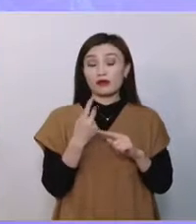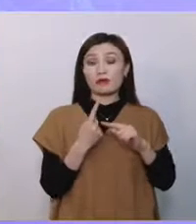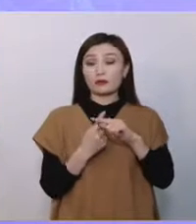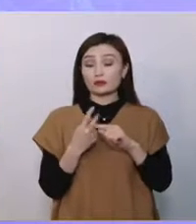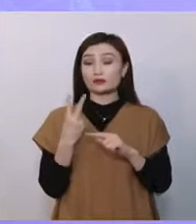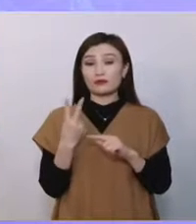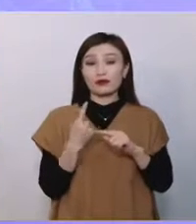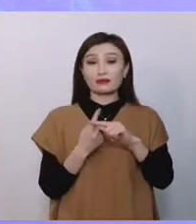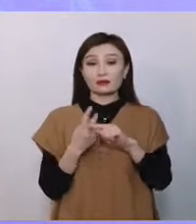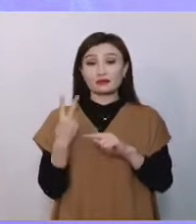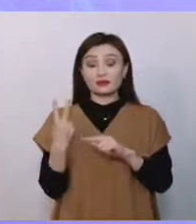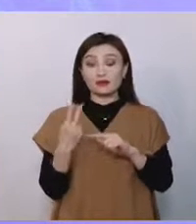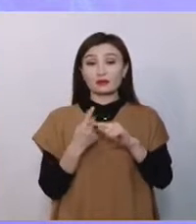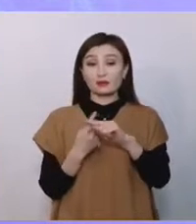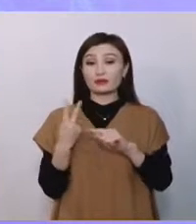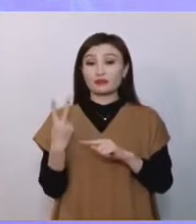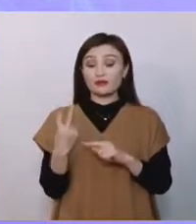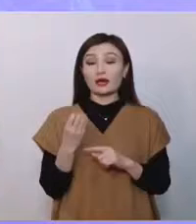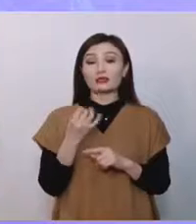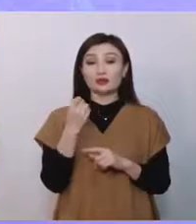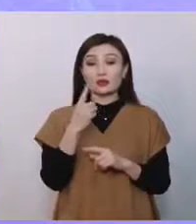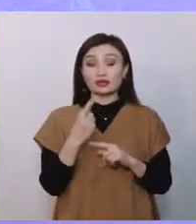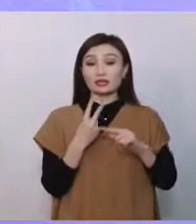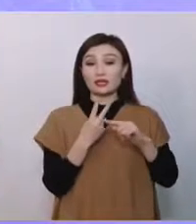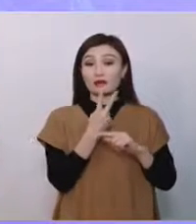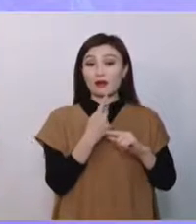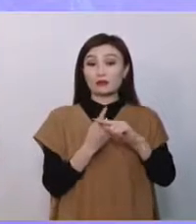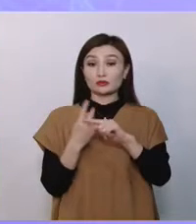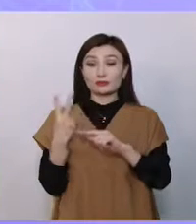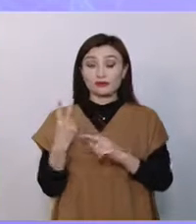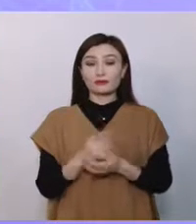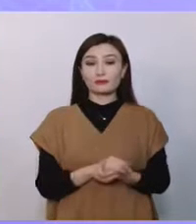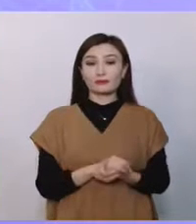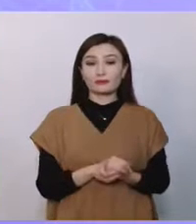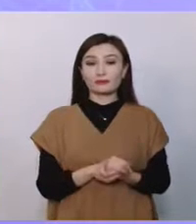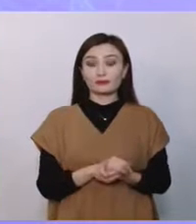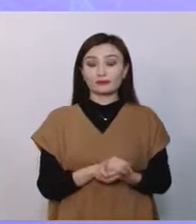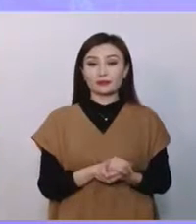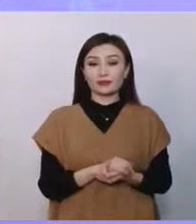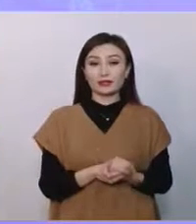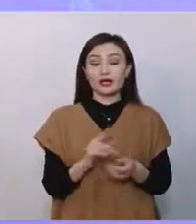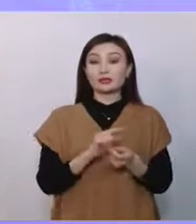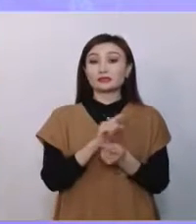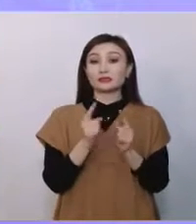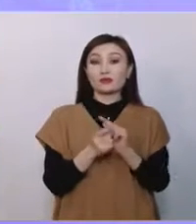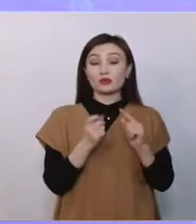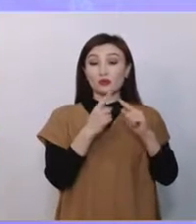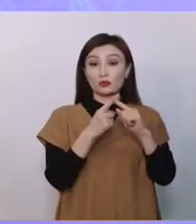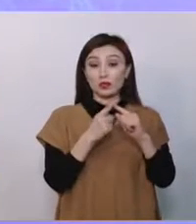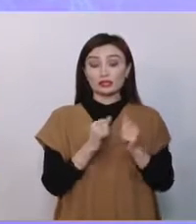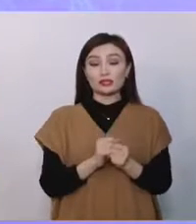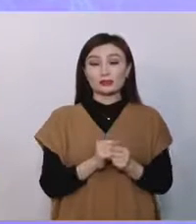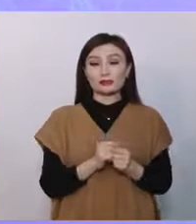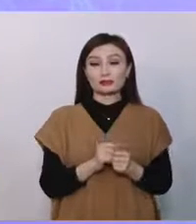2 + 2 + 2 и еще раз плюс 2 замене умножения